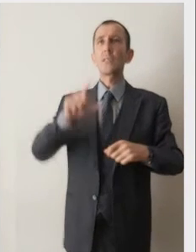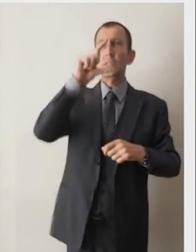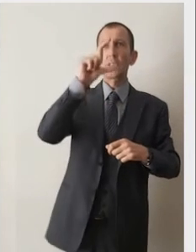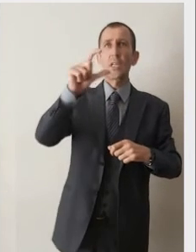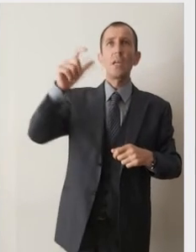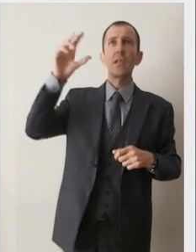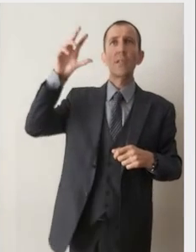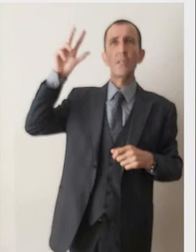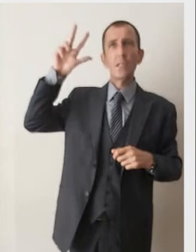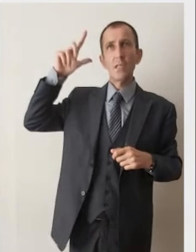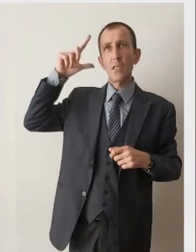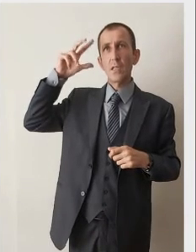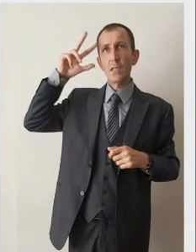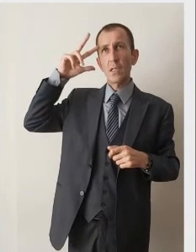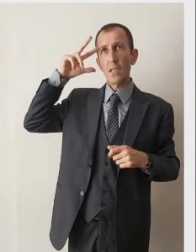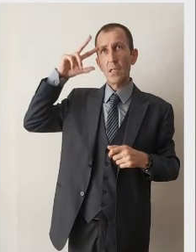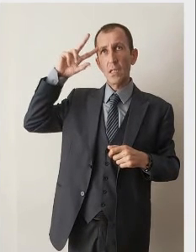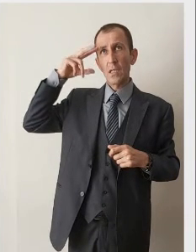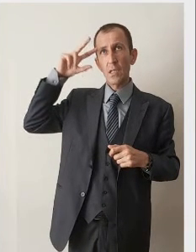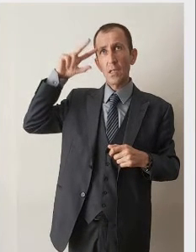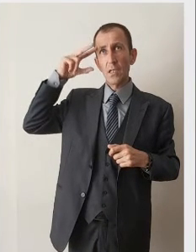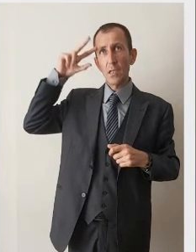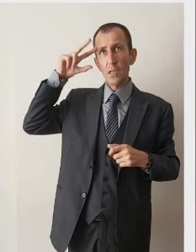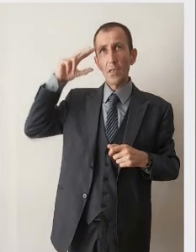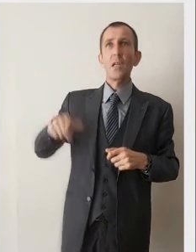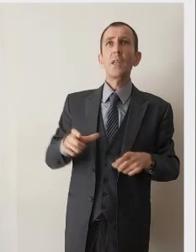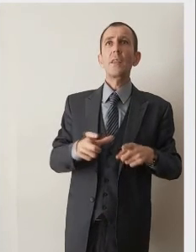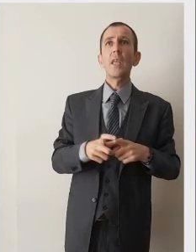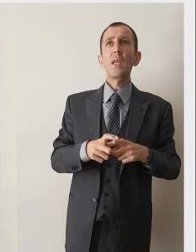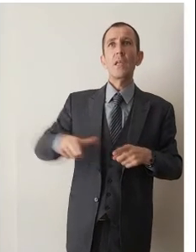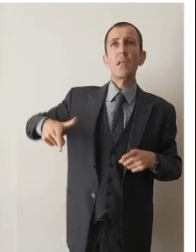ki Antalya ülkemizde seracılığın en çok geliştiği ilimizdir.